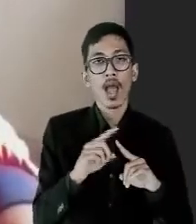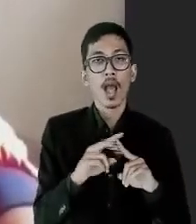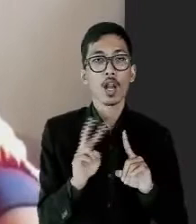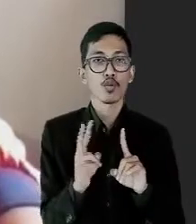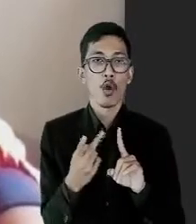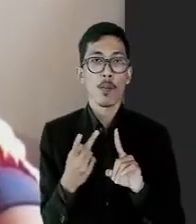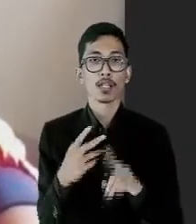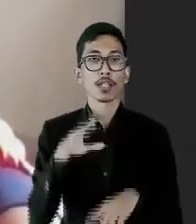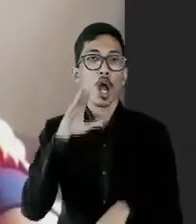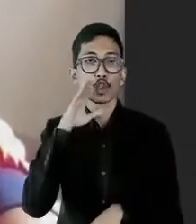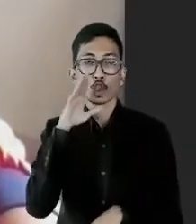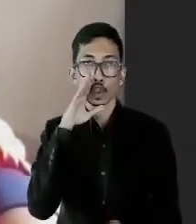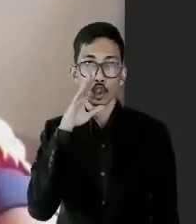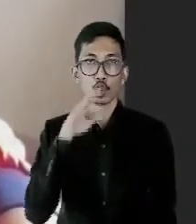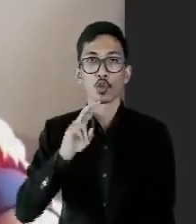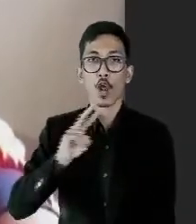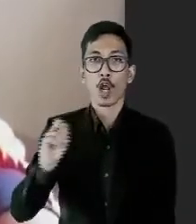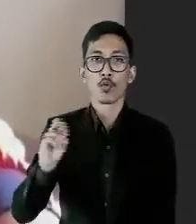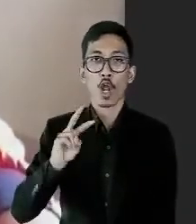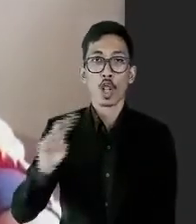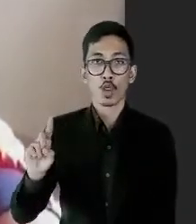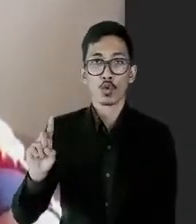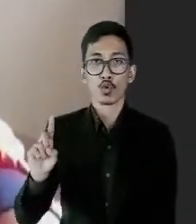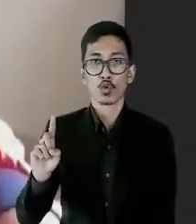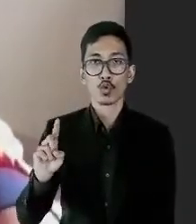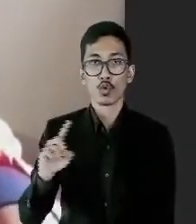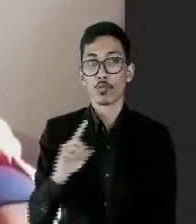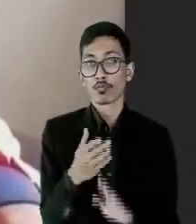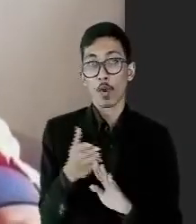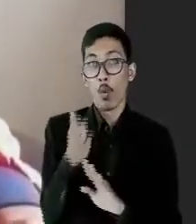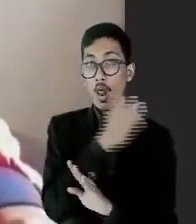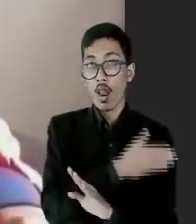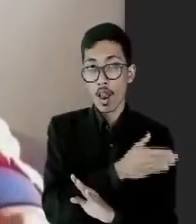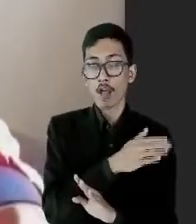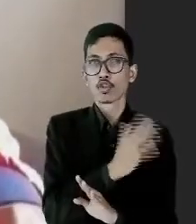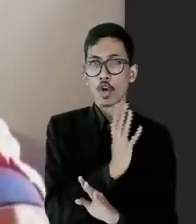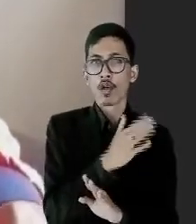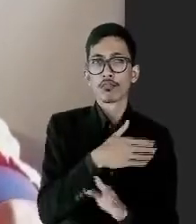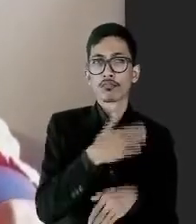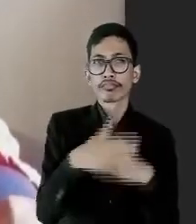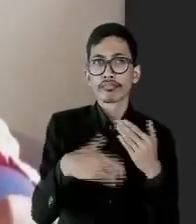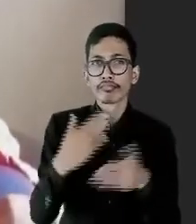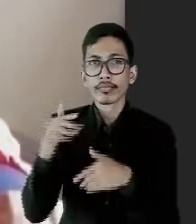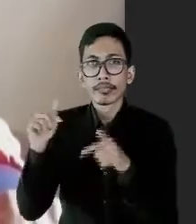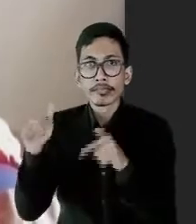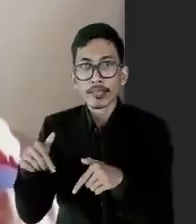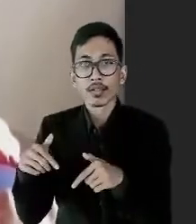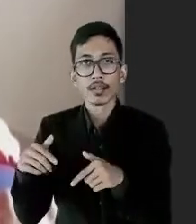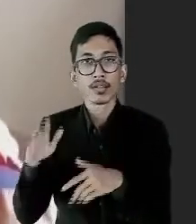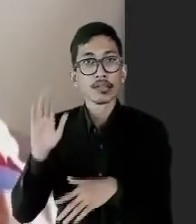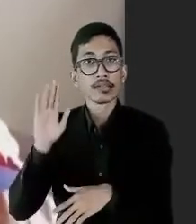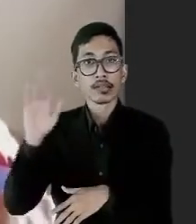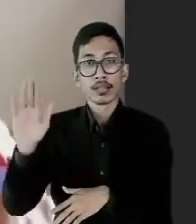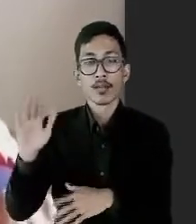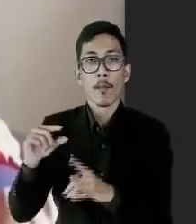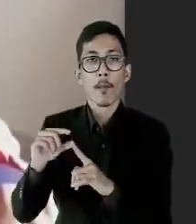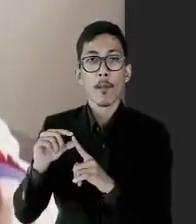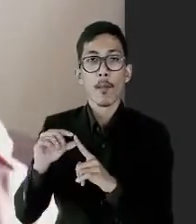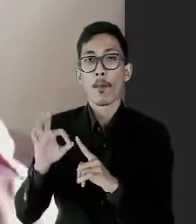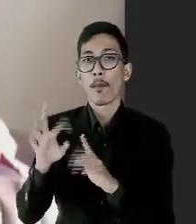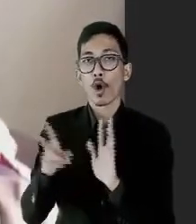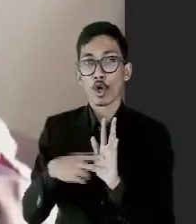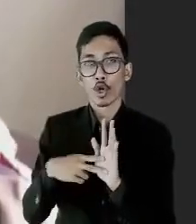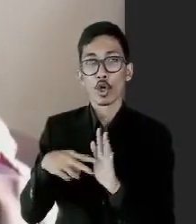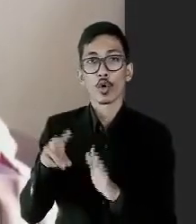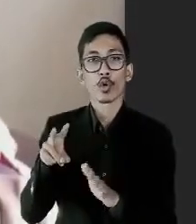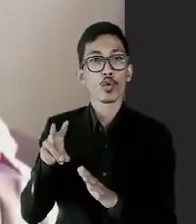12 Agustus 2021 hingga saat ini dan sampai nanti berakhirnya pelaksanaan PON 20 tahun 2021